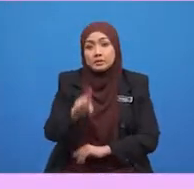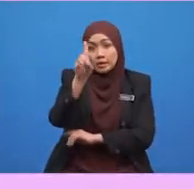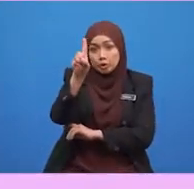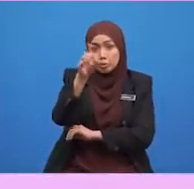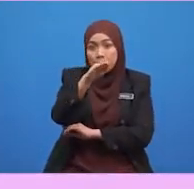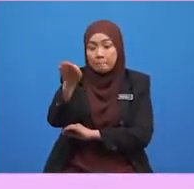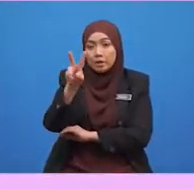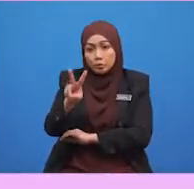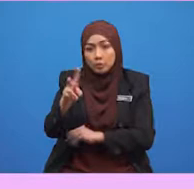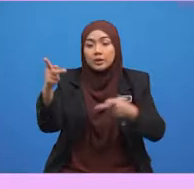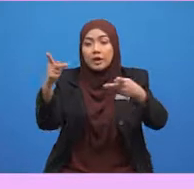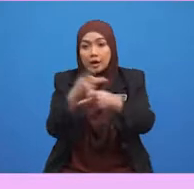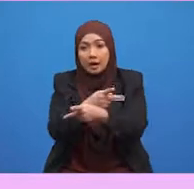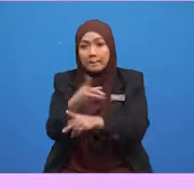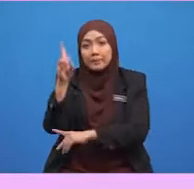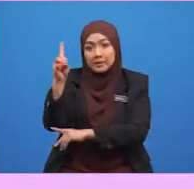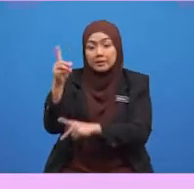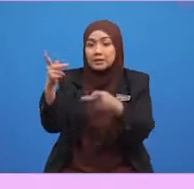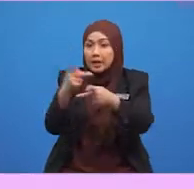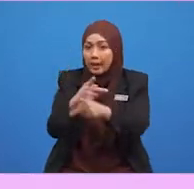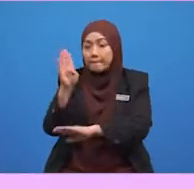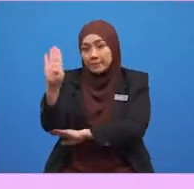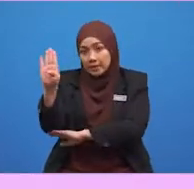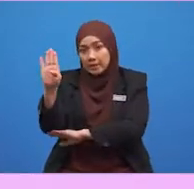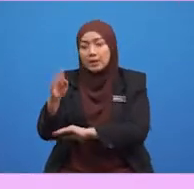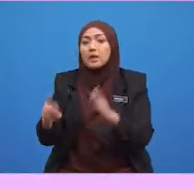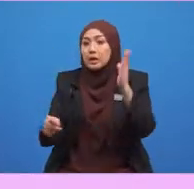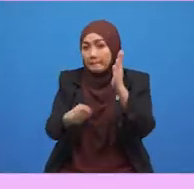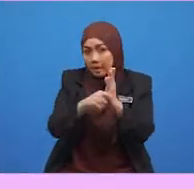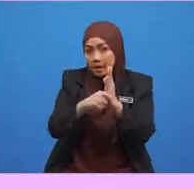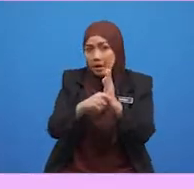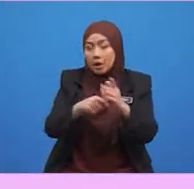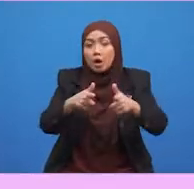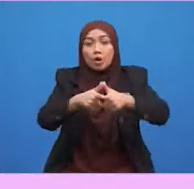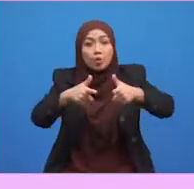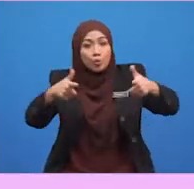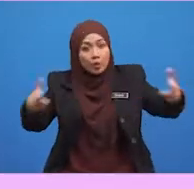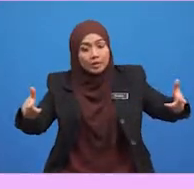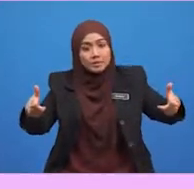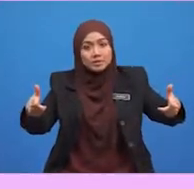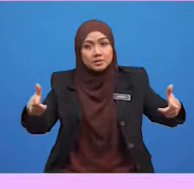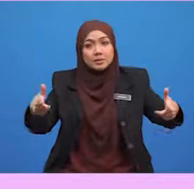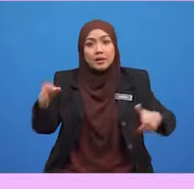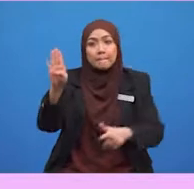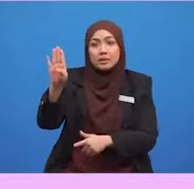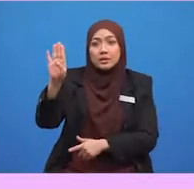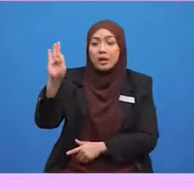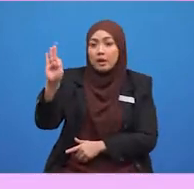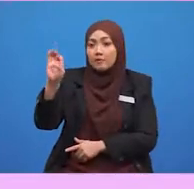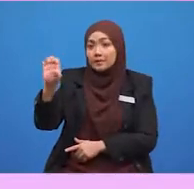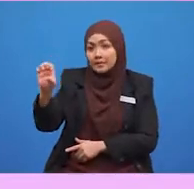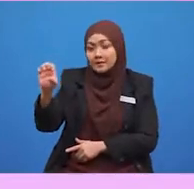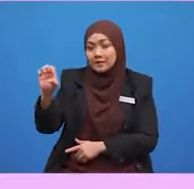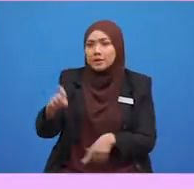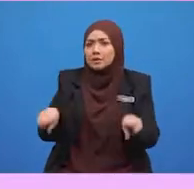2 darab D darab B. Tambah luas segitiga BFE sama